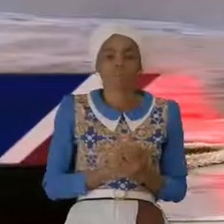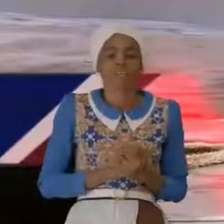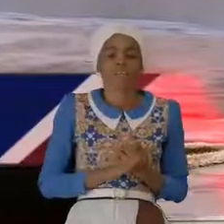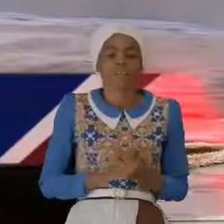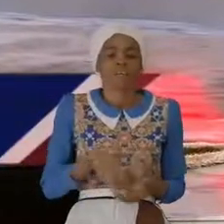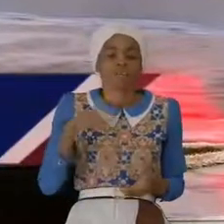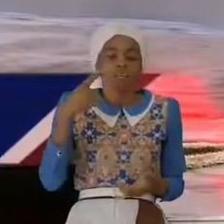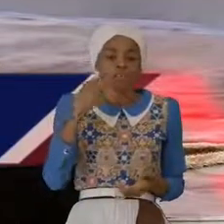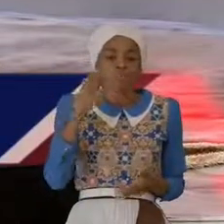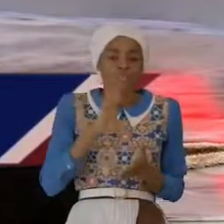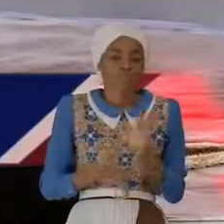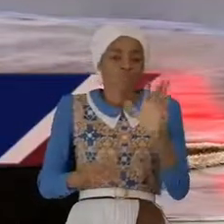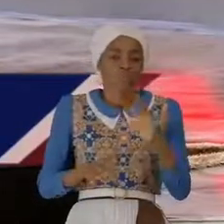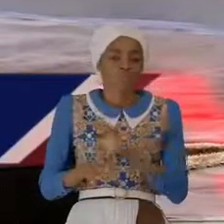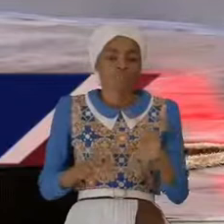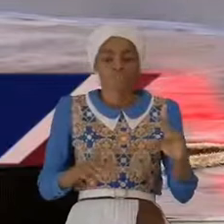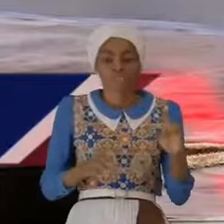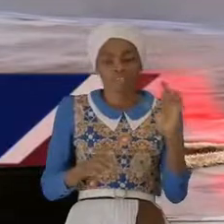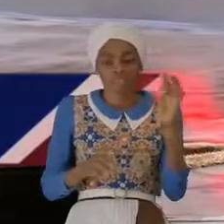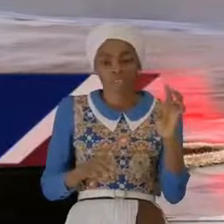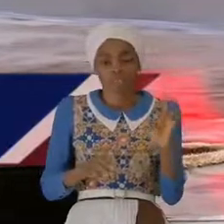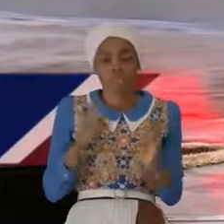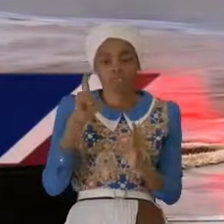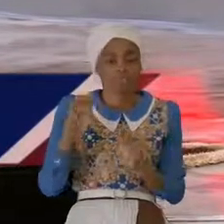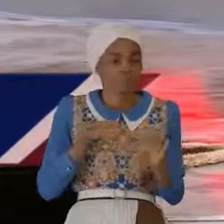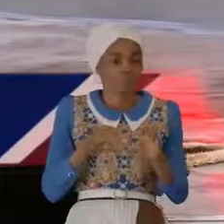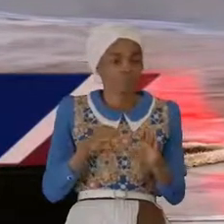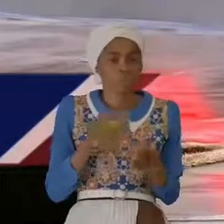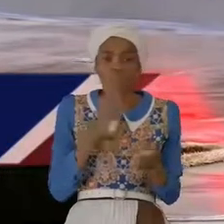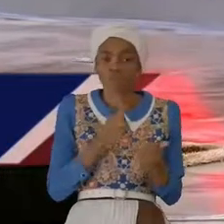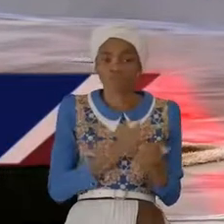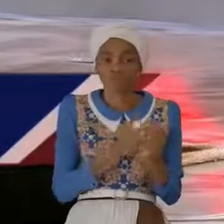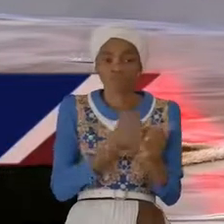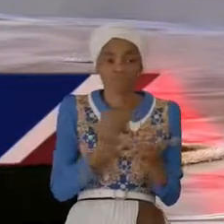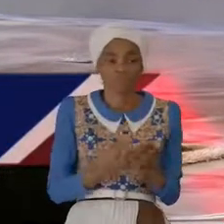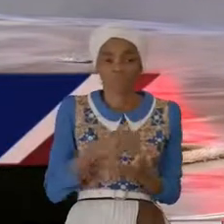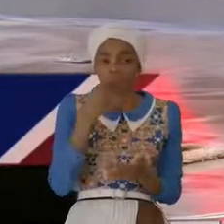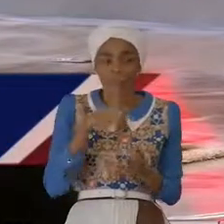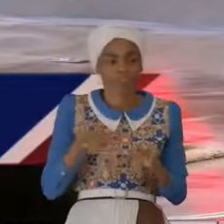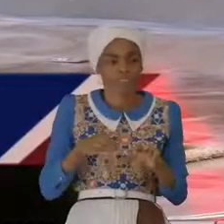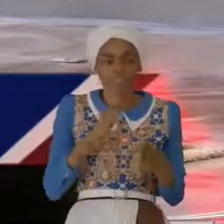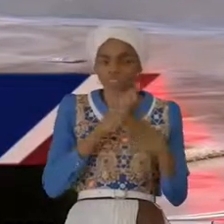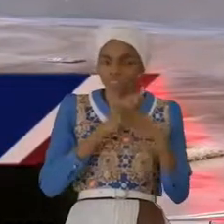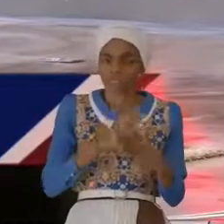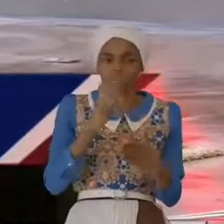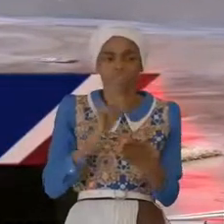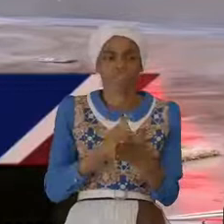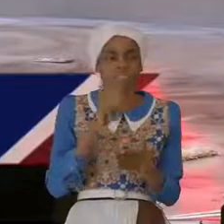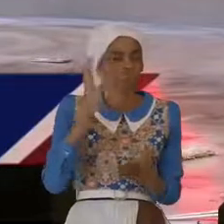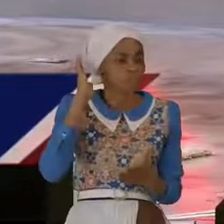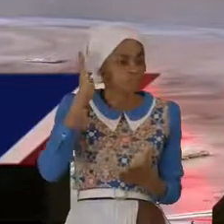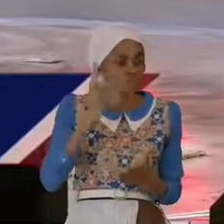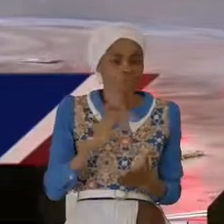5, 7, 8 et 9. Vous courriez bien. Qui vous a arrêté pour